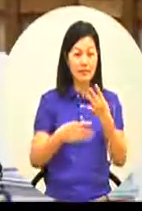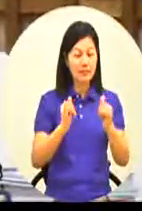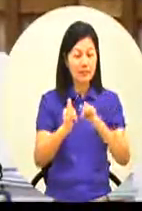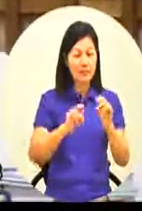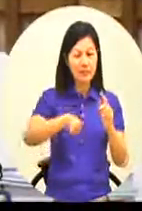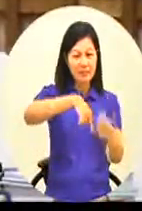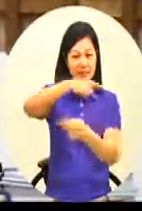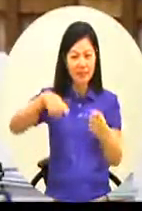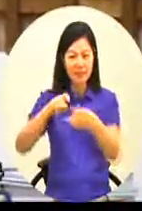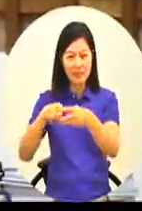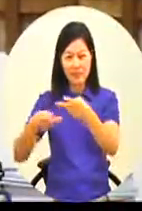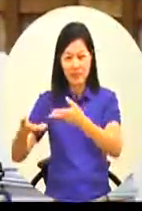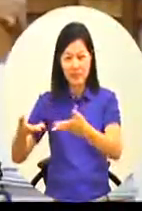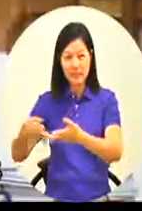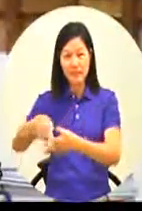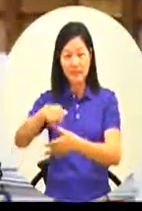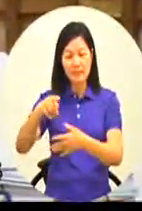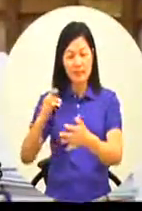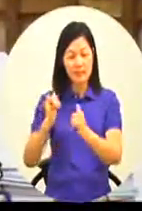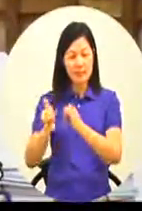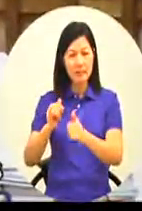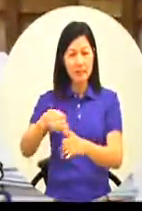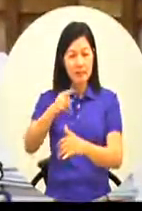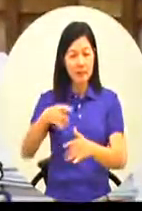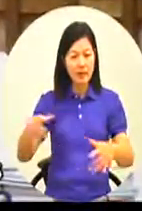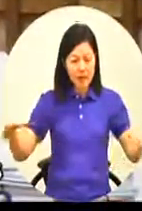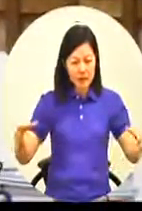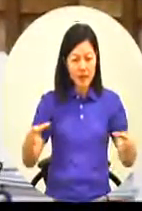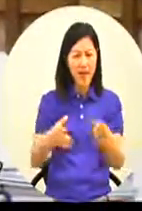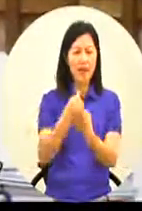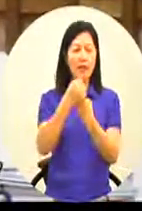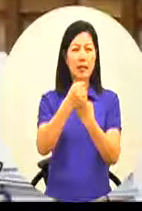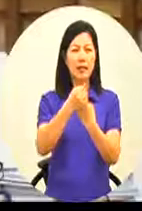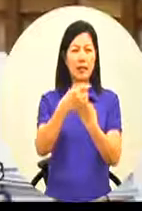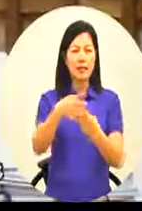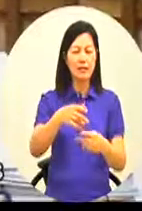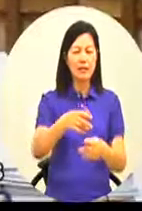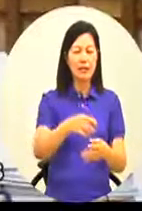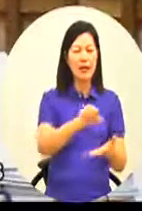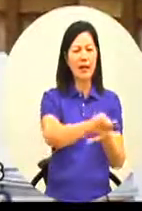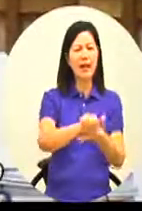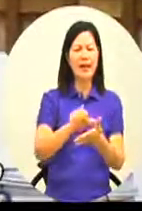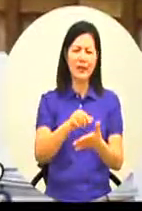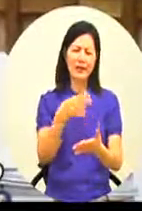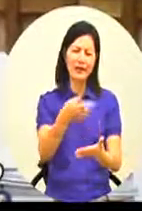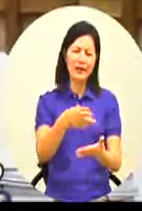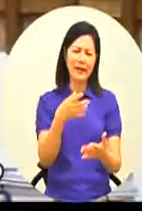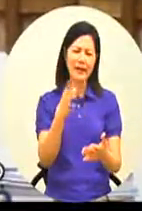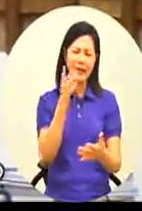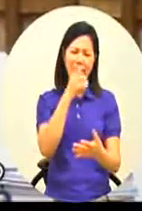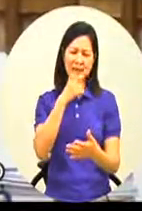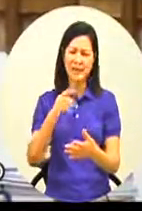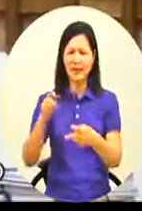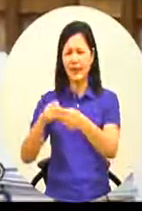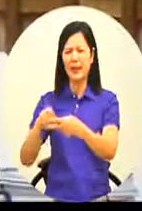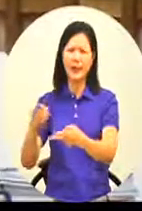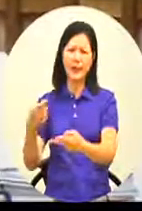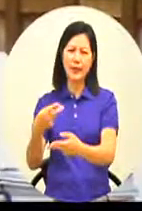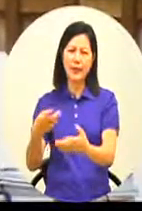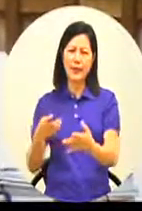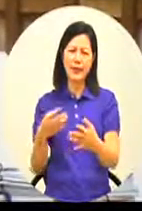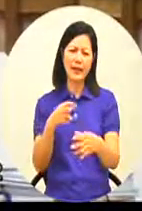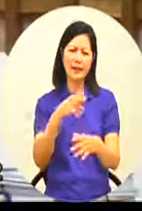会，到即卖现实高雄县市革命吼，不加农啊，不加商啊，不加工啊，都吊伫空